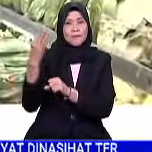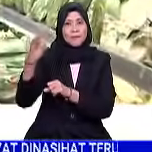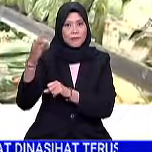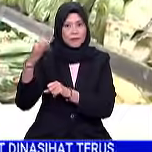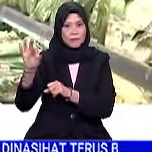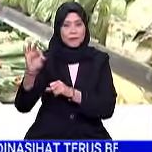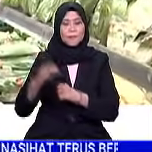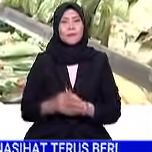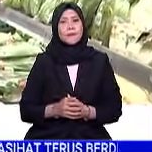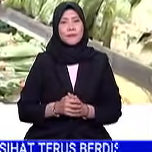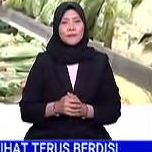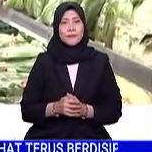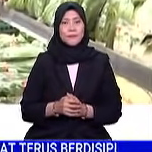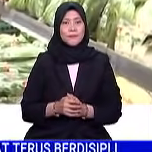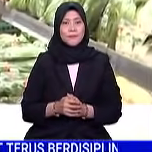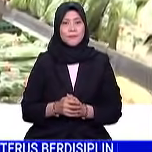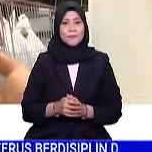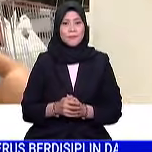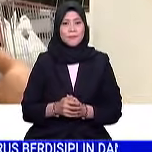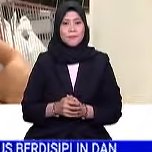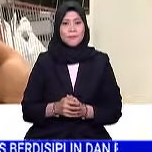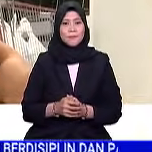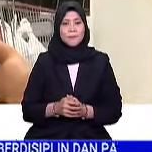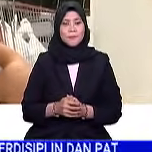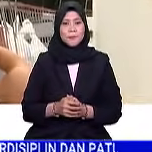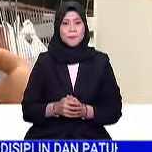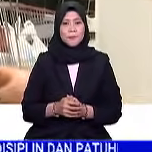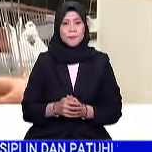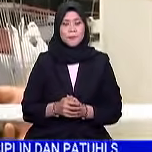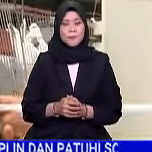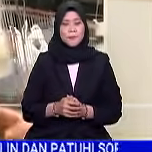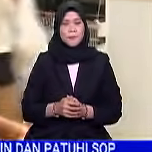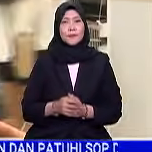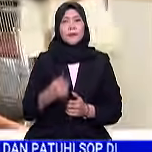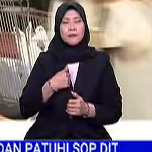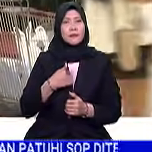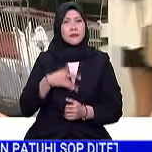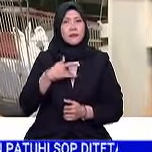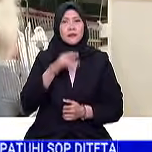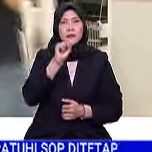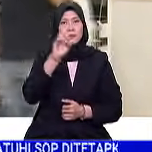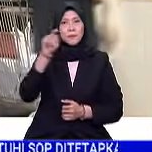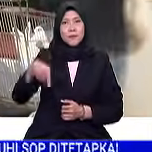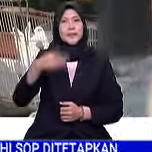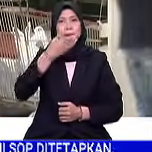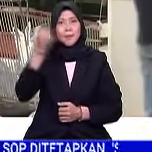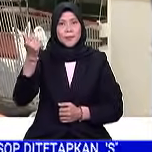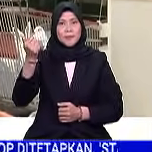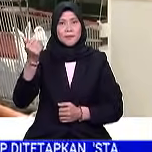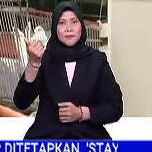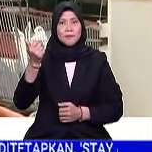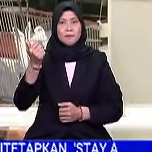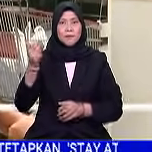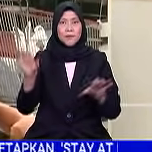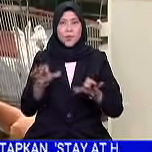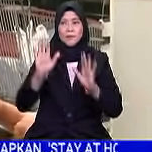jangkitan COVID-19. Itu macam bagi saya SOP tu lagi better bila dibuat macam ni. Okey,